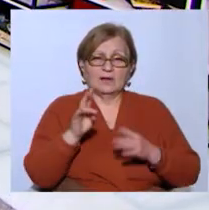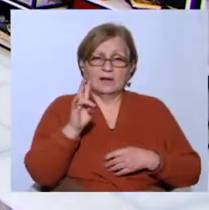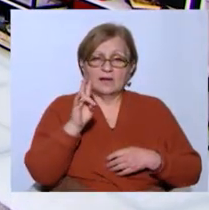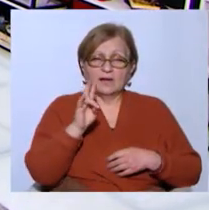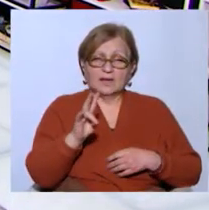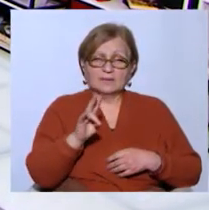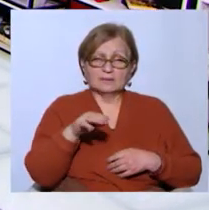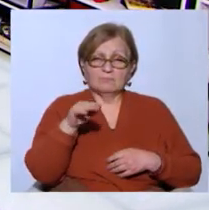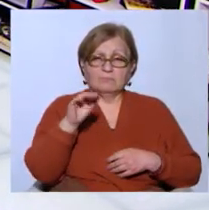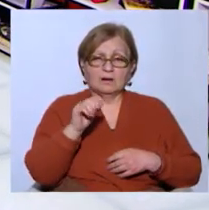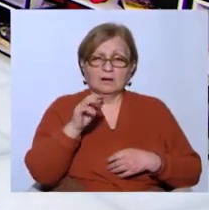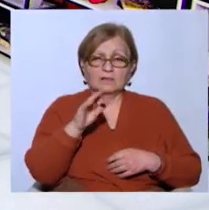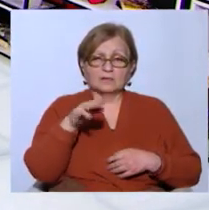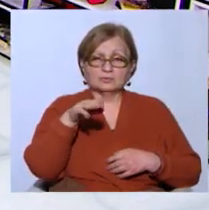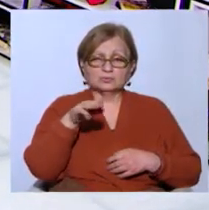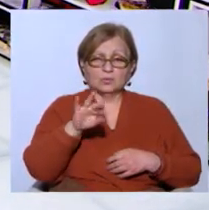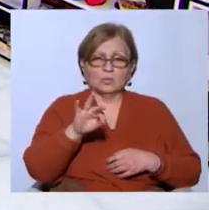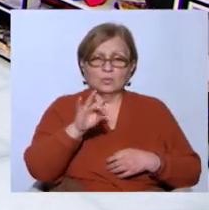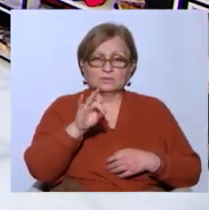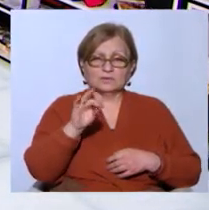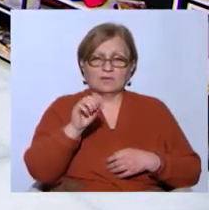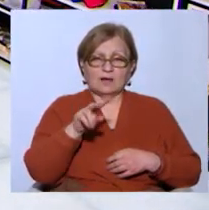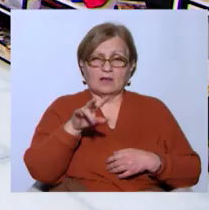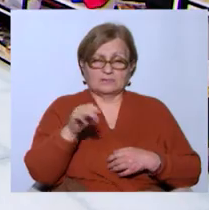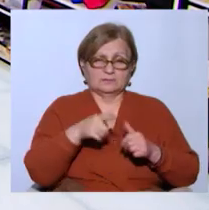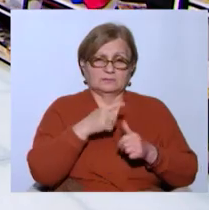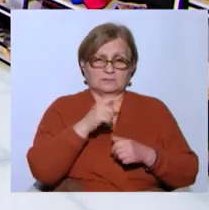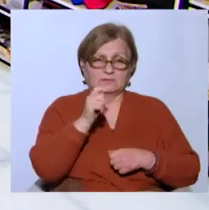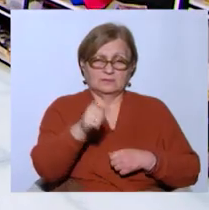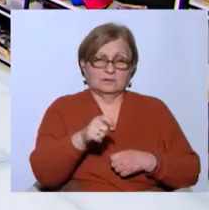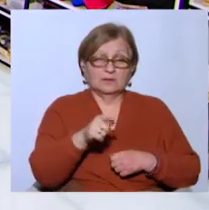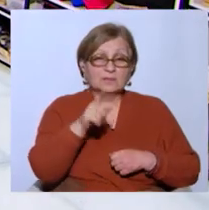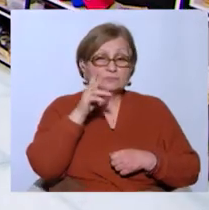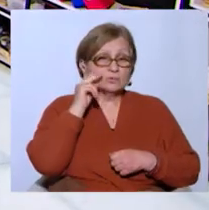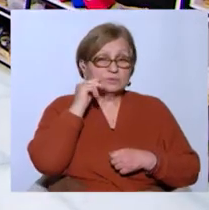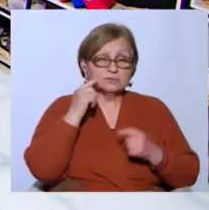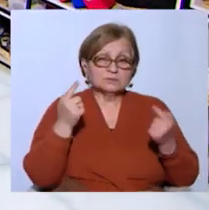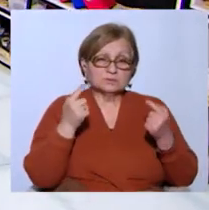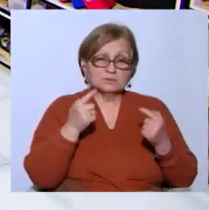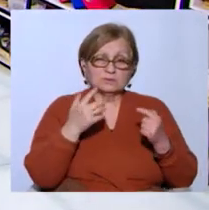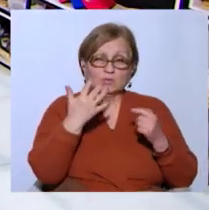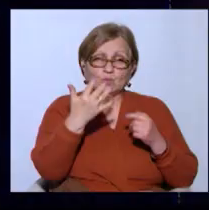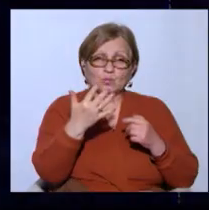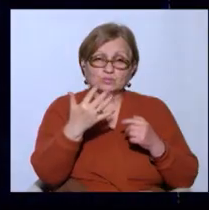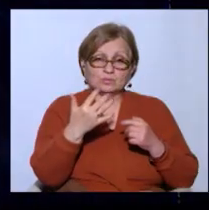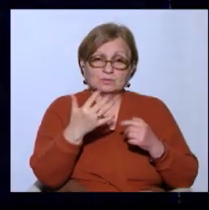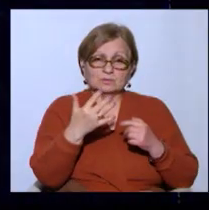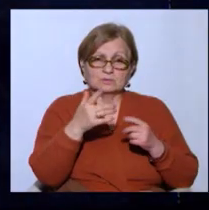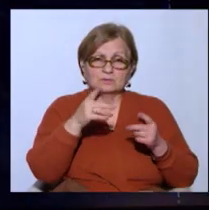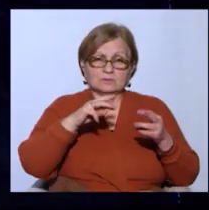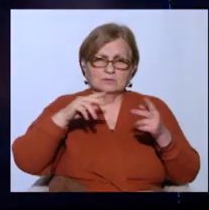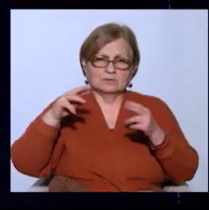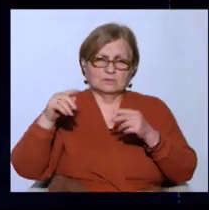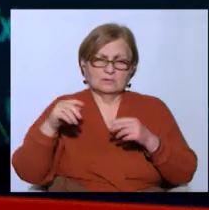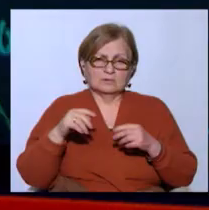ფაქტორიალი. სახელის ნიშანი, იმიტომ რომ ალბათ აღნიშნოს ის, რომ რიცხვი გამოდის ძალიან დიდი. მაგალითად 5-ისთვის, ხო, უკვე რაღაც რო გადავამრავლოთ,